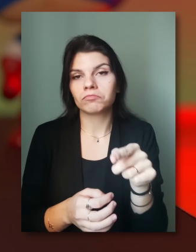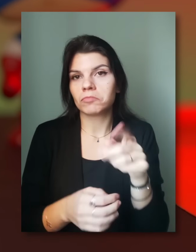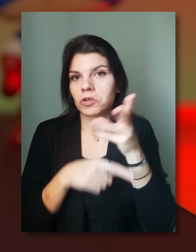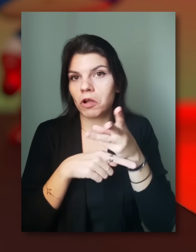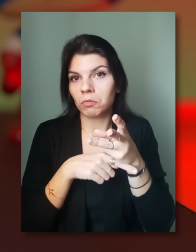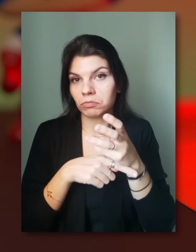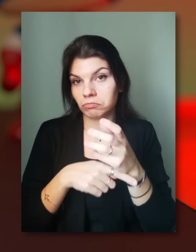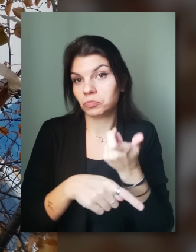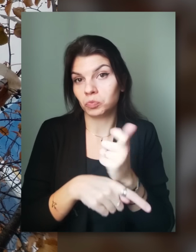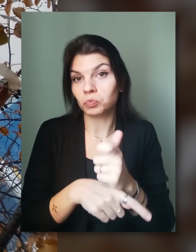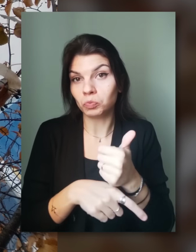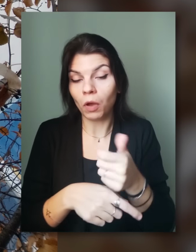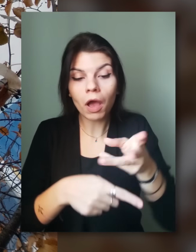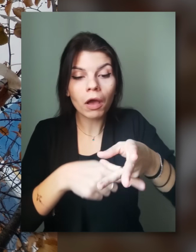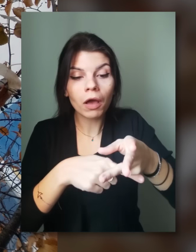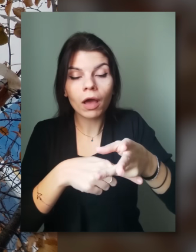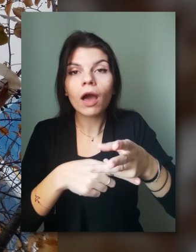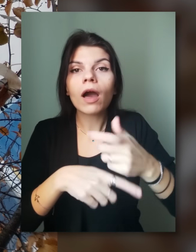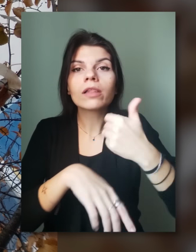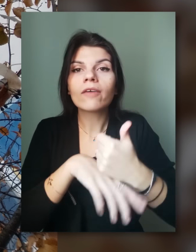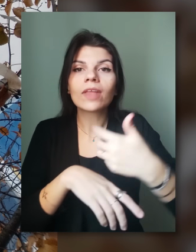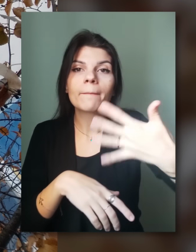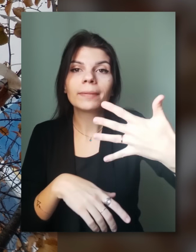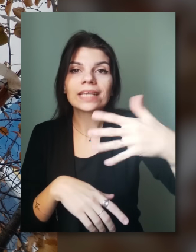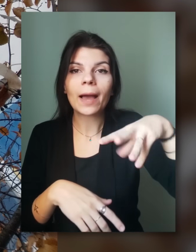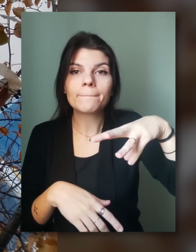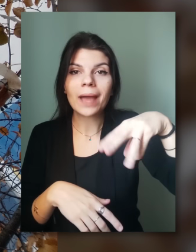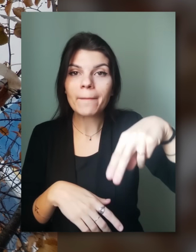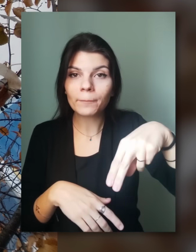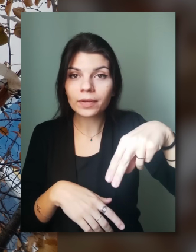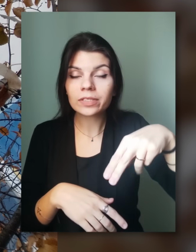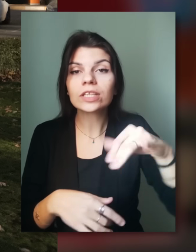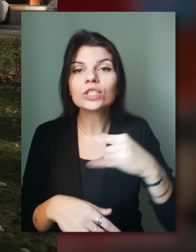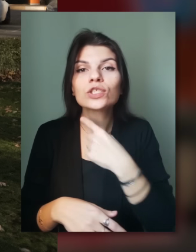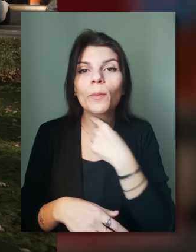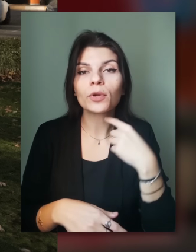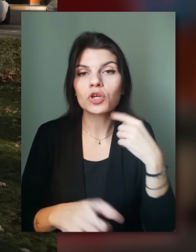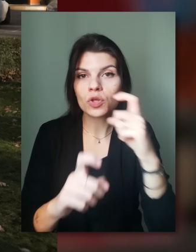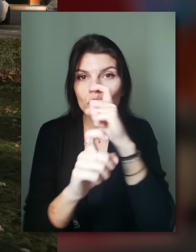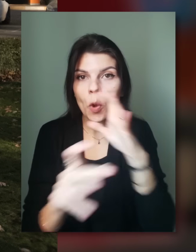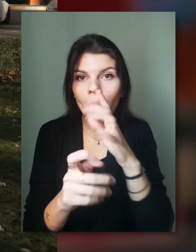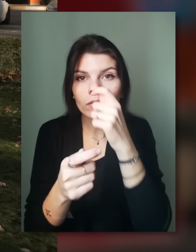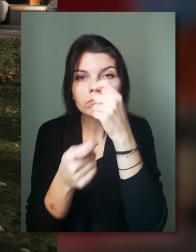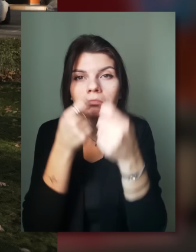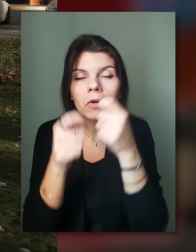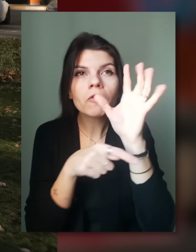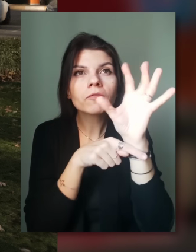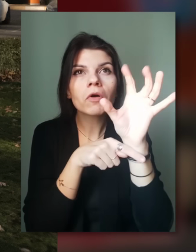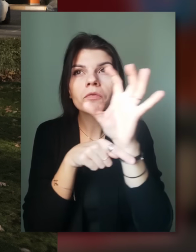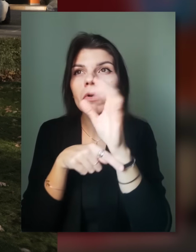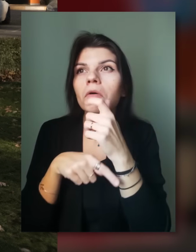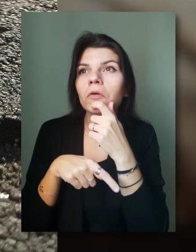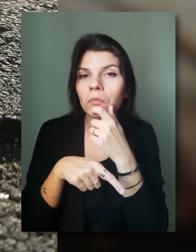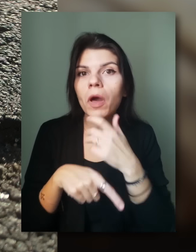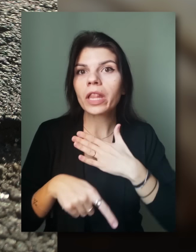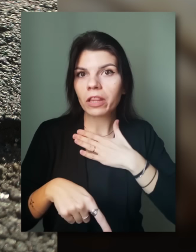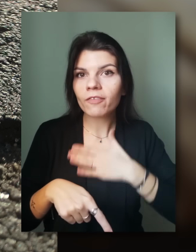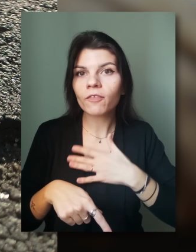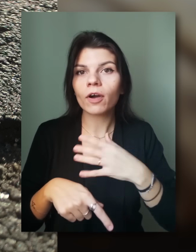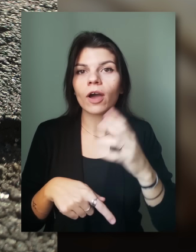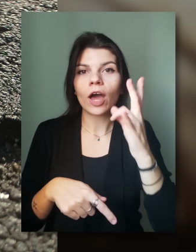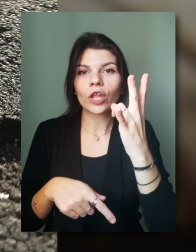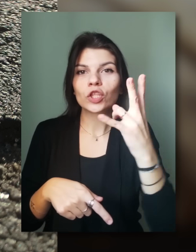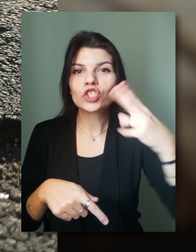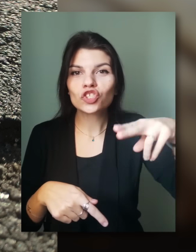тутневідстає.Основний сенсормаєроздільнуздатність50 мегапікселівізабезпечуєхорошу деталізаціюзображення,задовільну